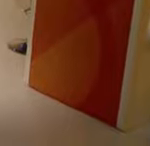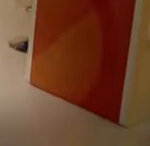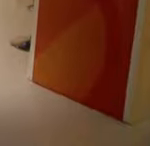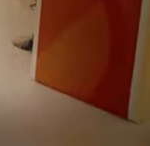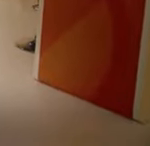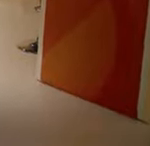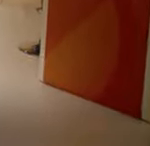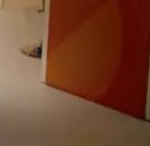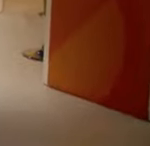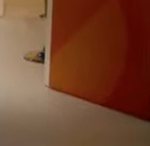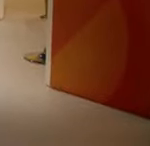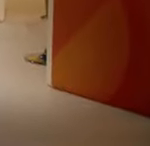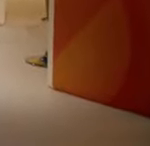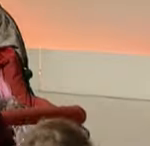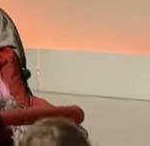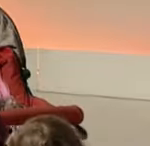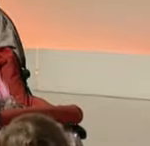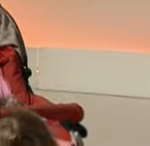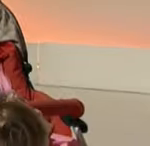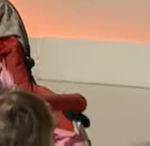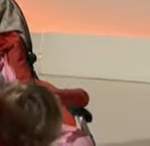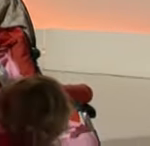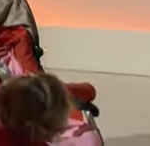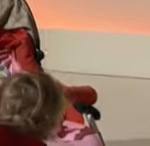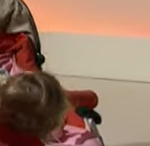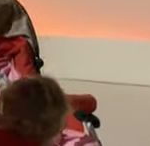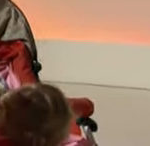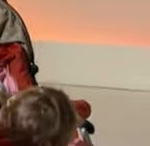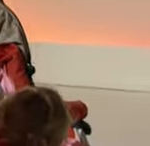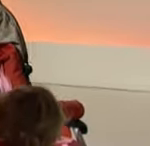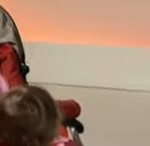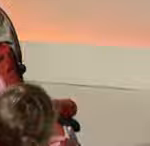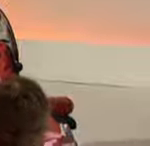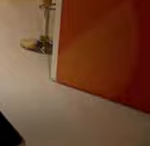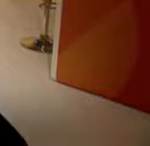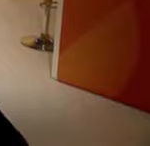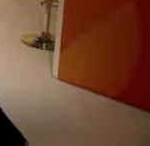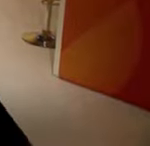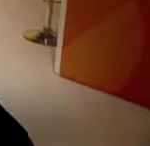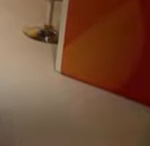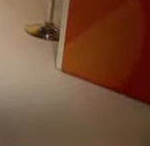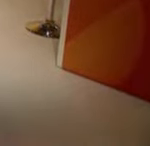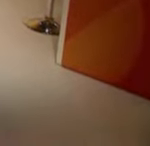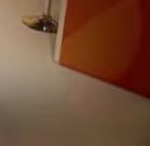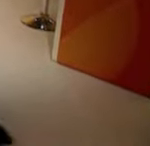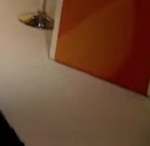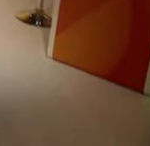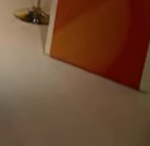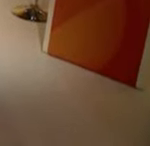nejde přes špičku, druhá noha a to je vončo, ahoj a